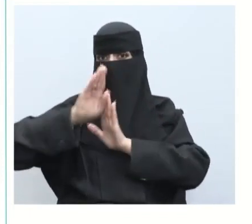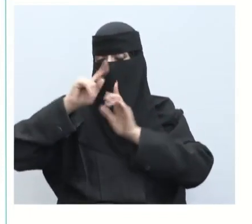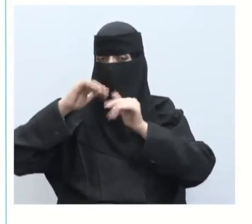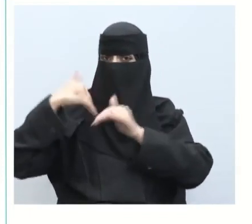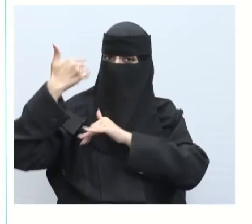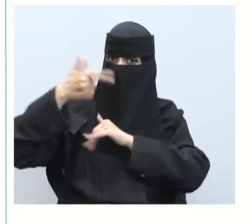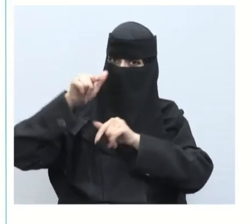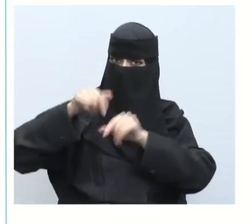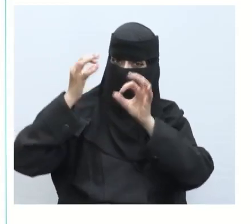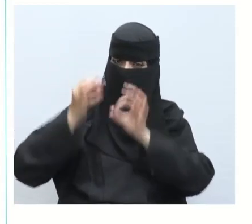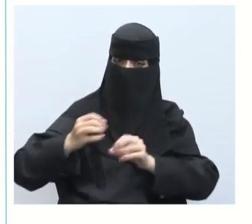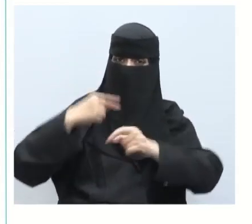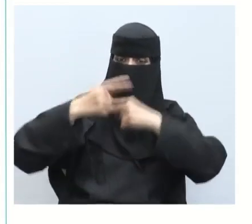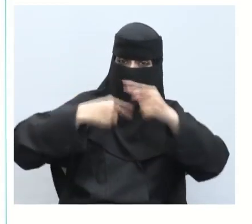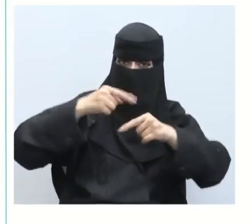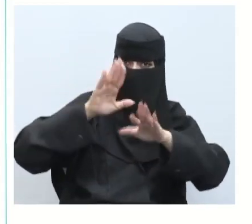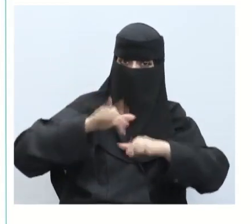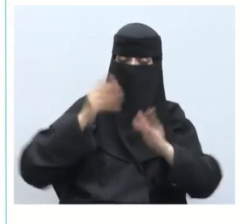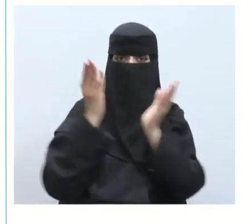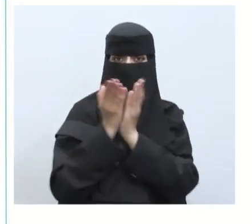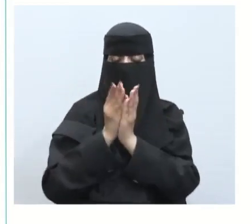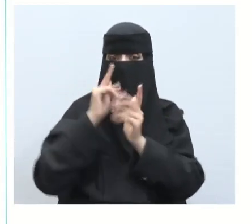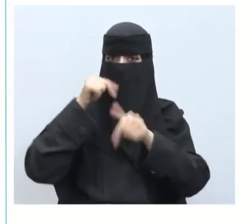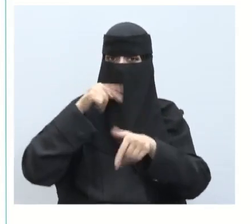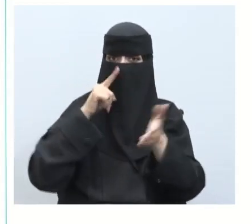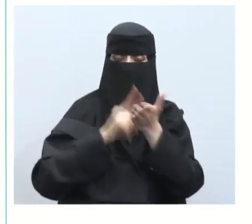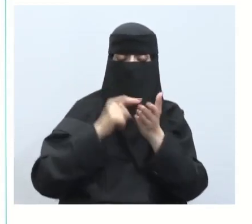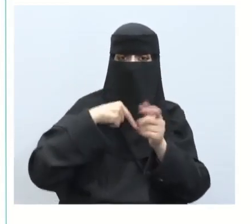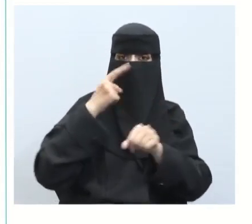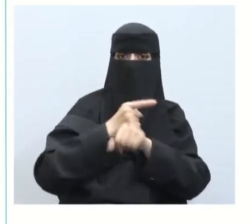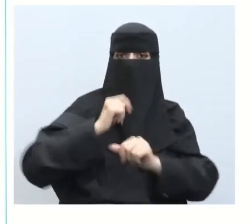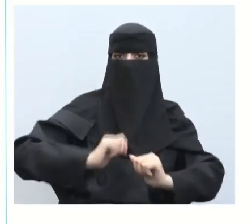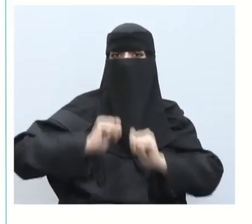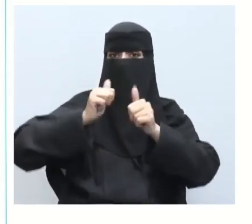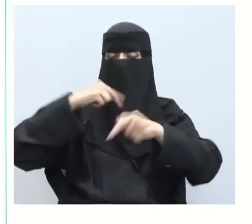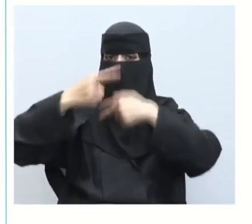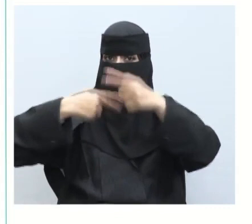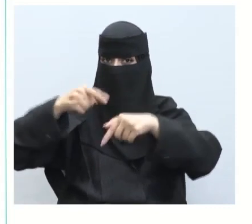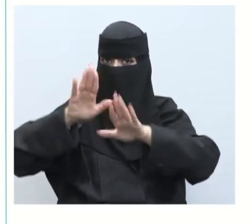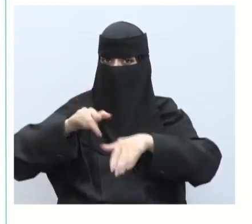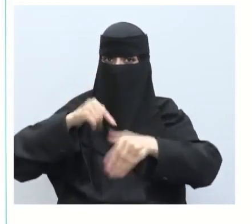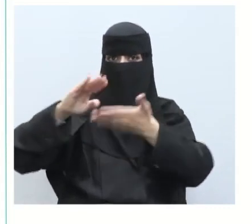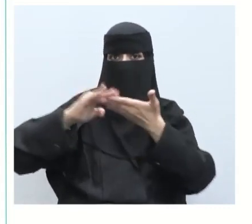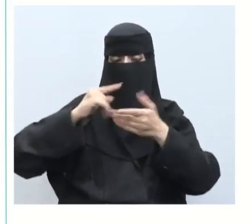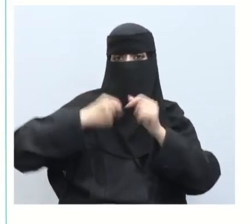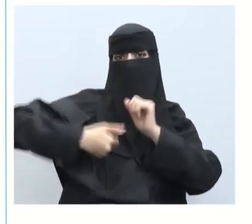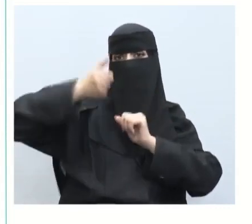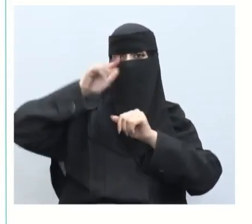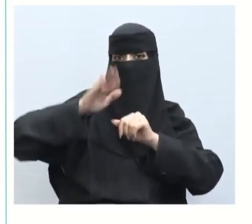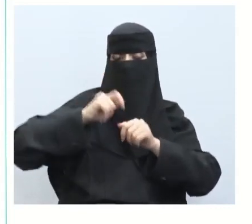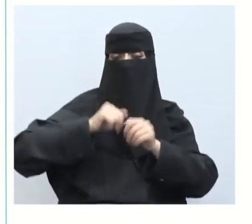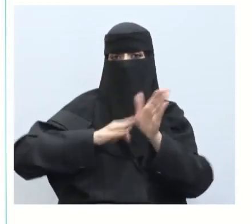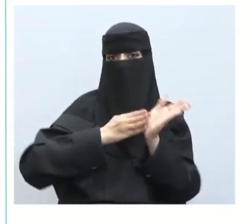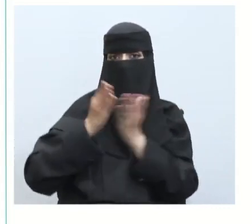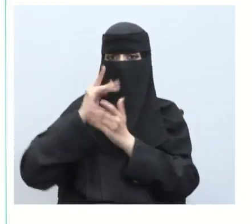وبالتالي هو يتاكد دائما مثلا في المدرسه ان المعلم لديه الامكانات دائما وابدا تساعده في النجاح او في